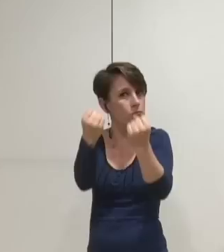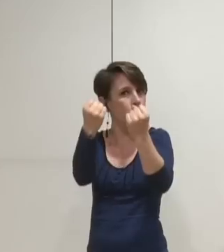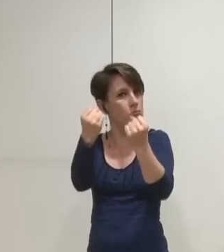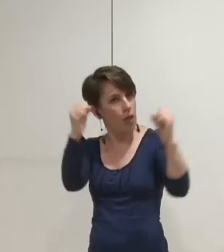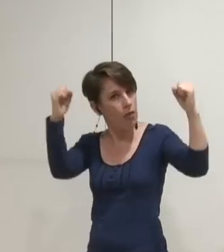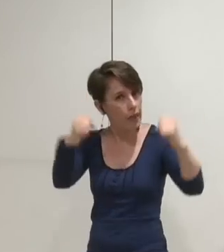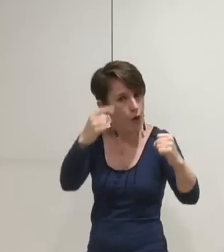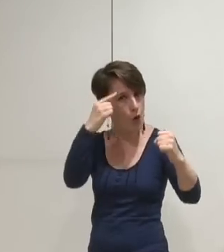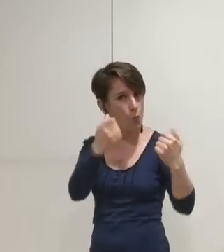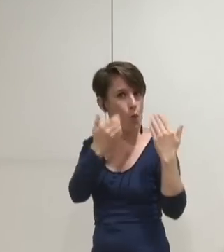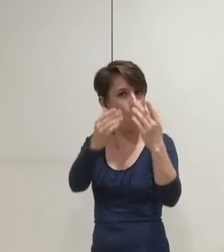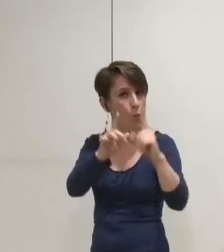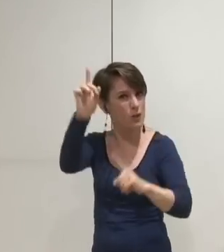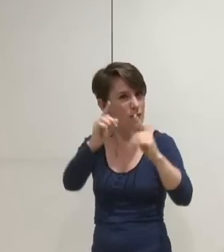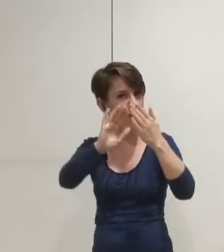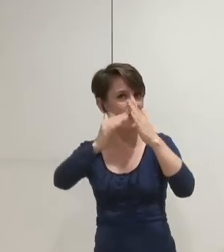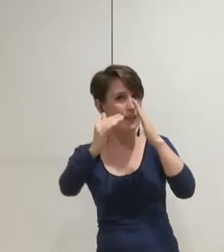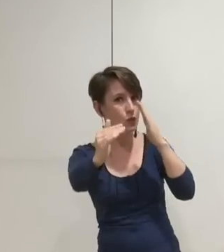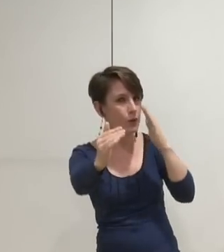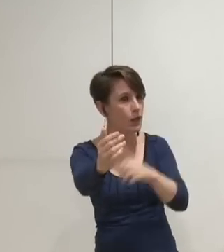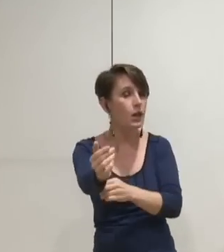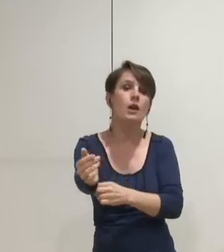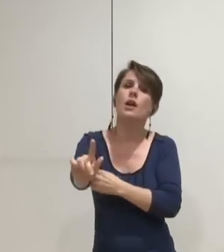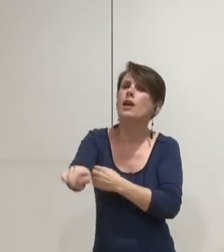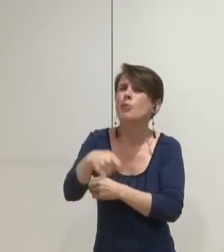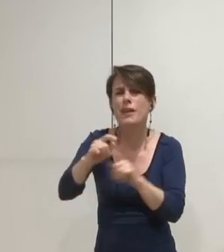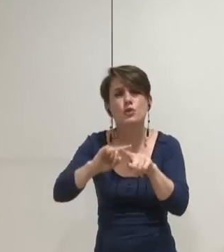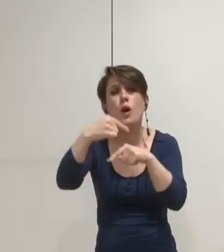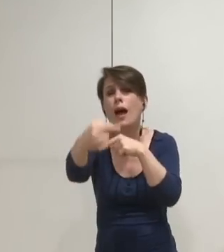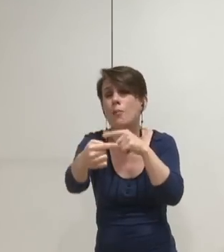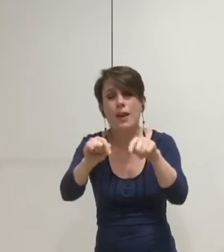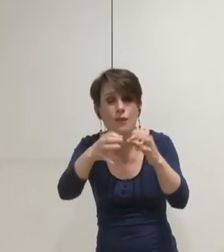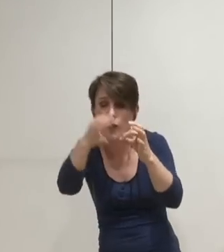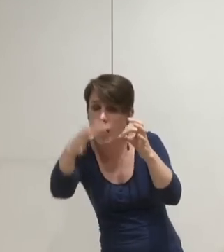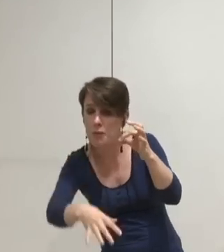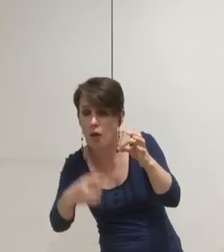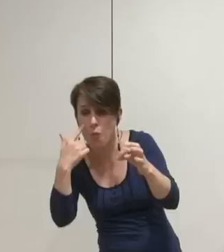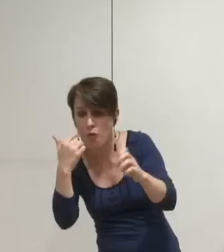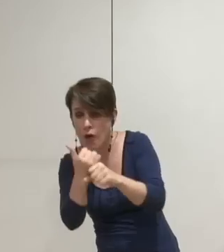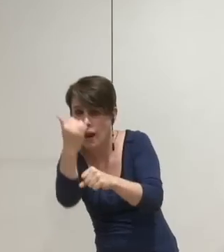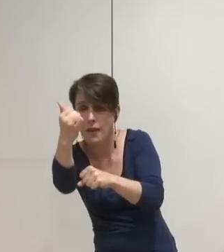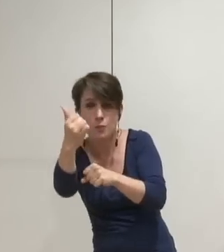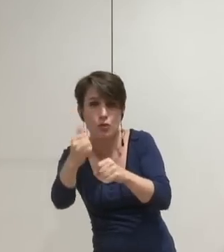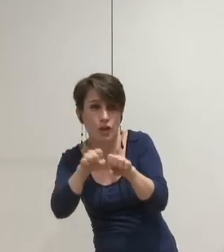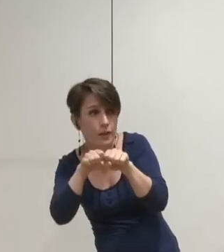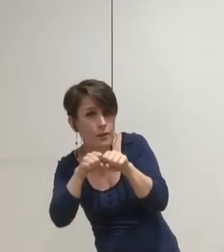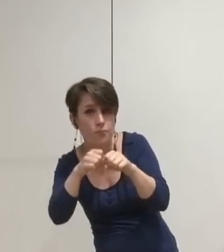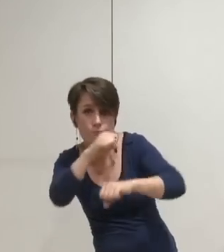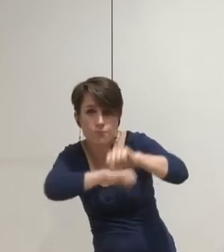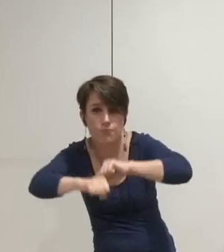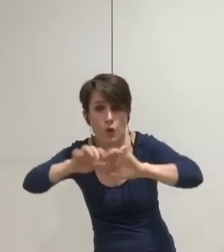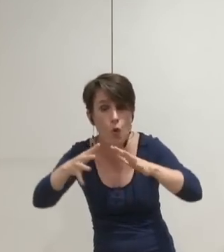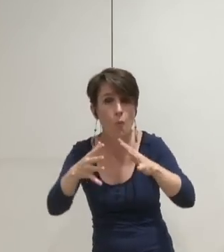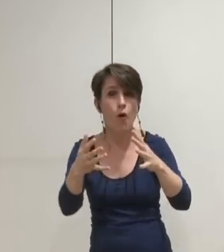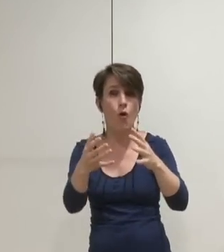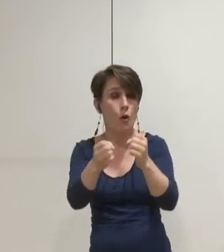d'é tuiles que que évidemment il faudra en faire le bilan qu'il faudra regarder comment elle prend forme comment elle s'étend comment elle